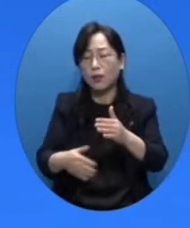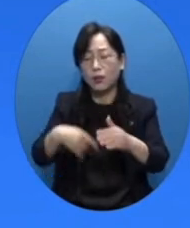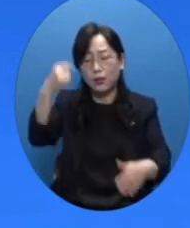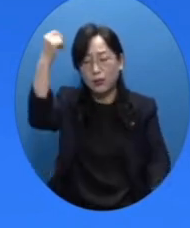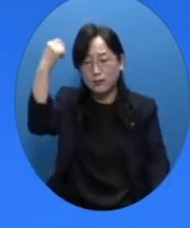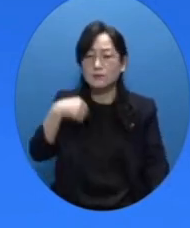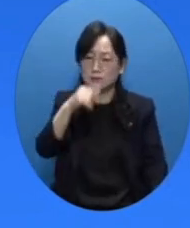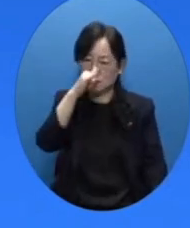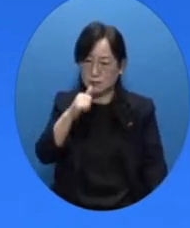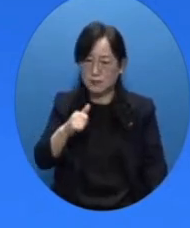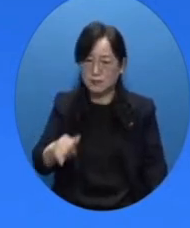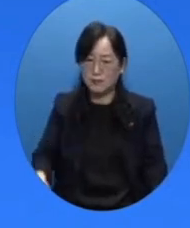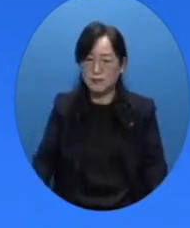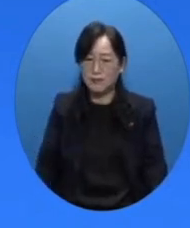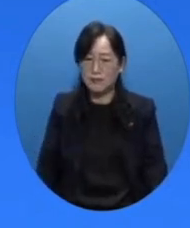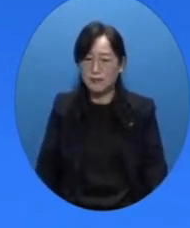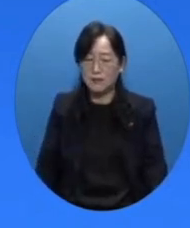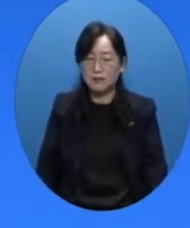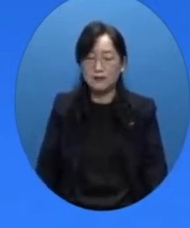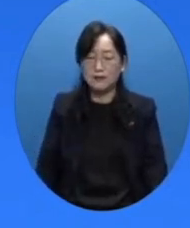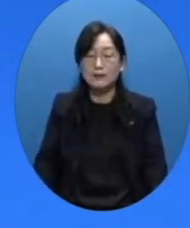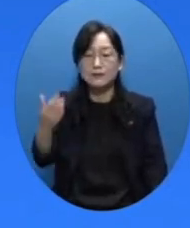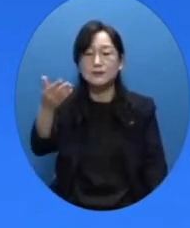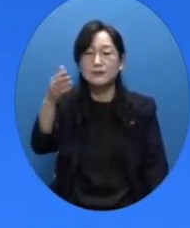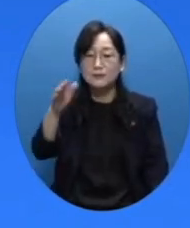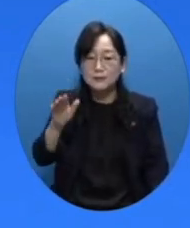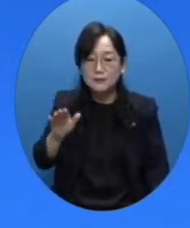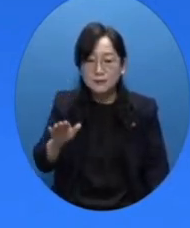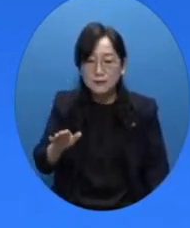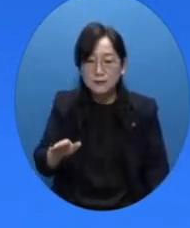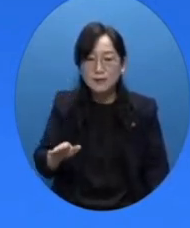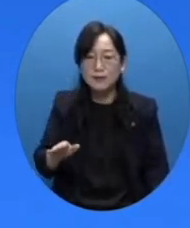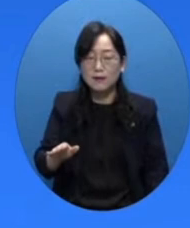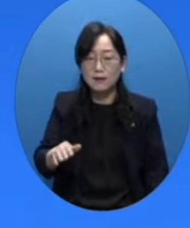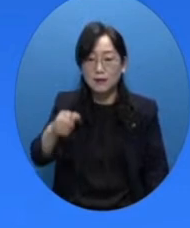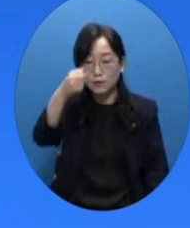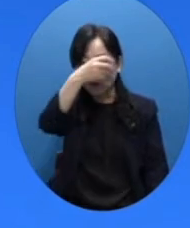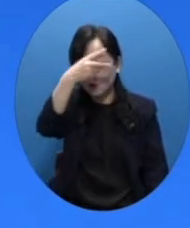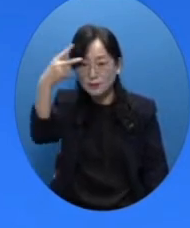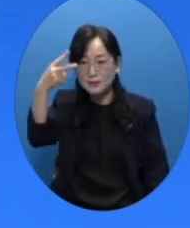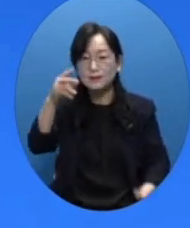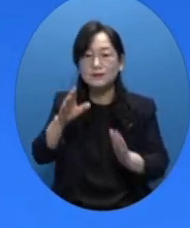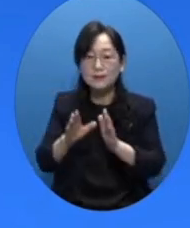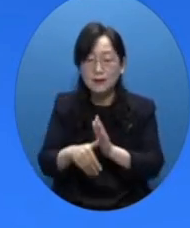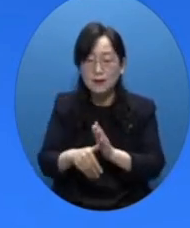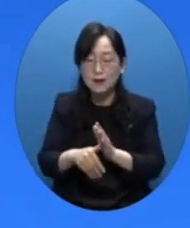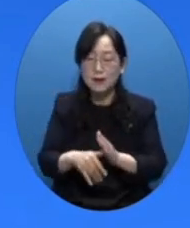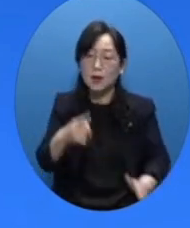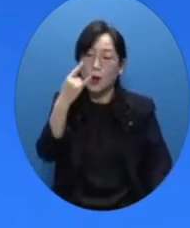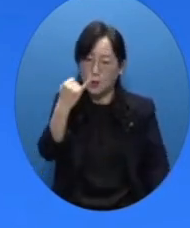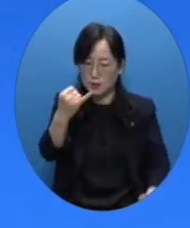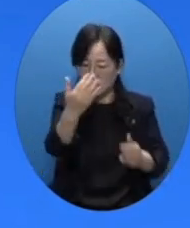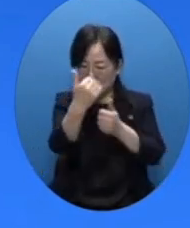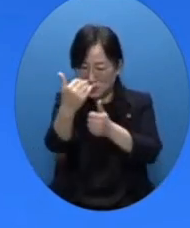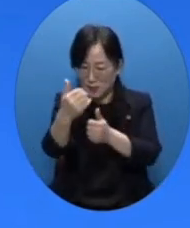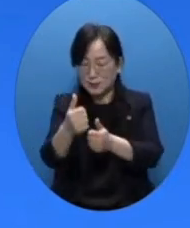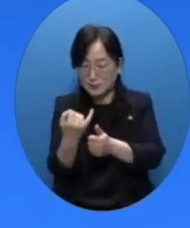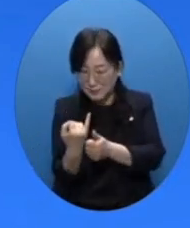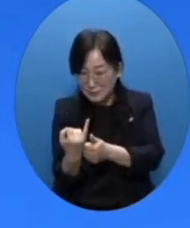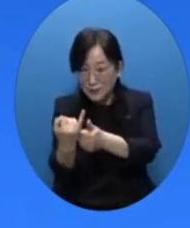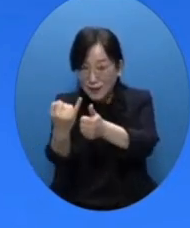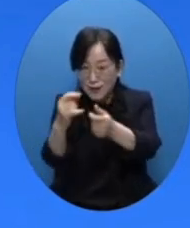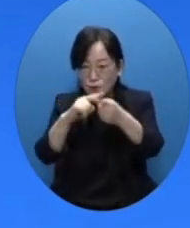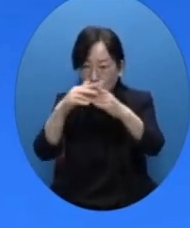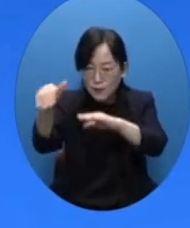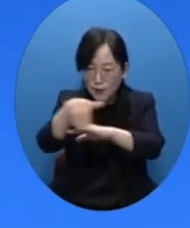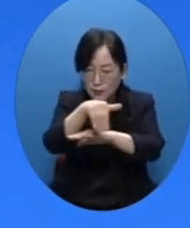이에요 그런데 고등학교 2학년 때 어머닐 따라 교회가 따라 그 삶이 완전히